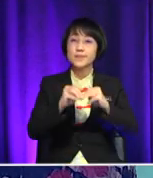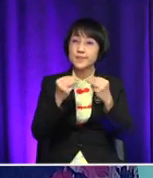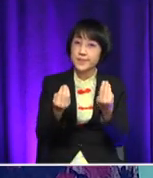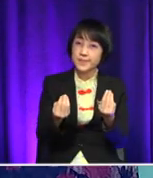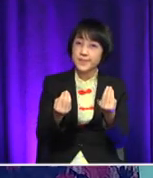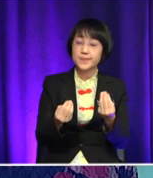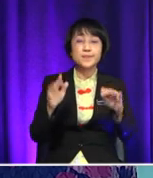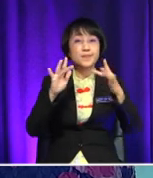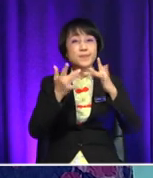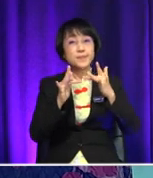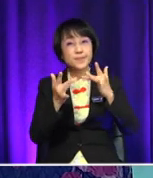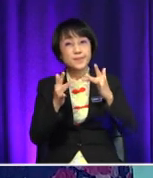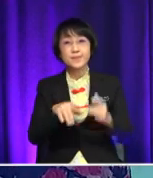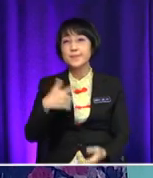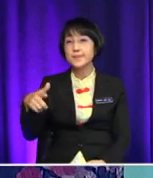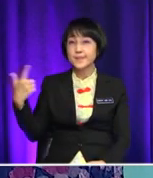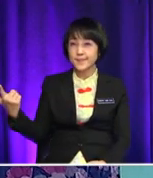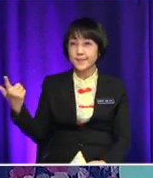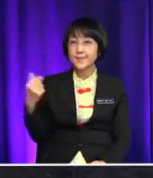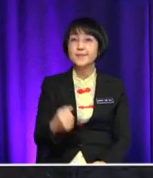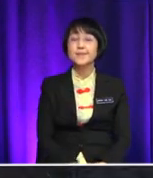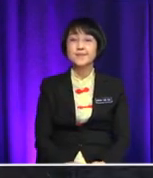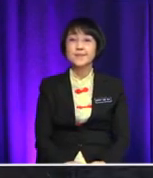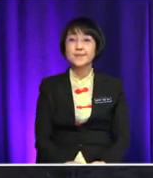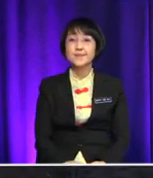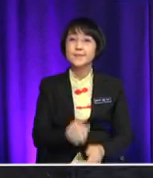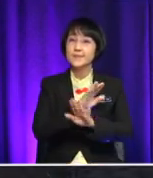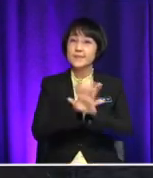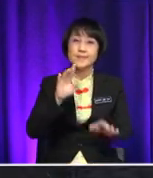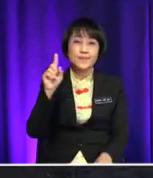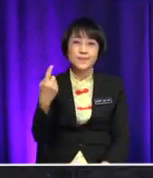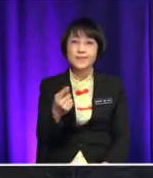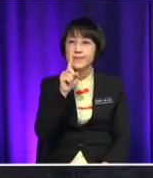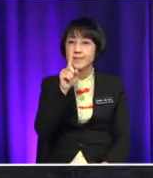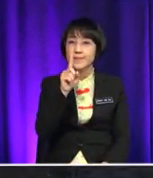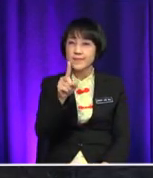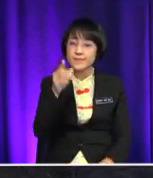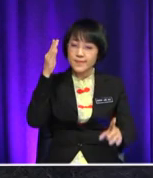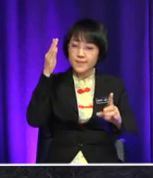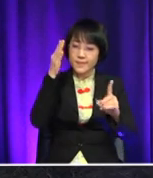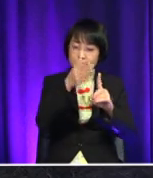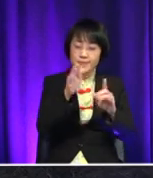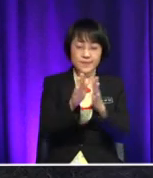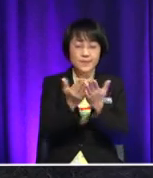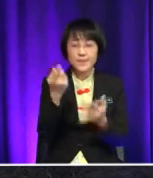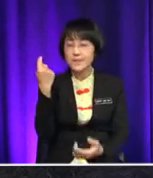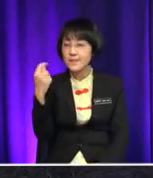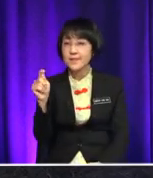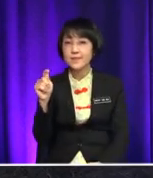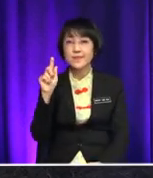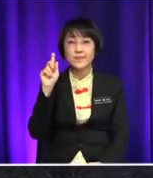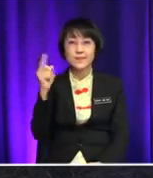internet dan sebagainya tak boleh hanya berpadukan buku Cek saja kita ada banyak sumber sekarang ini